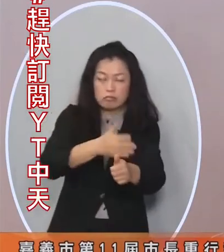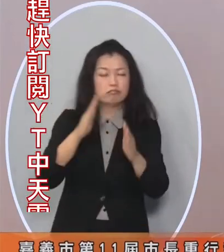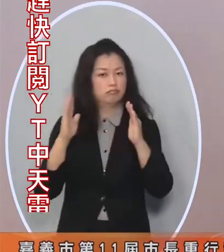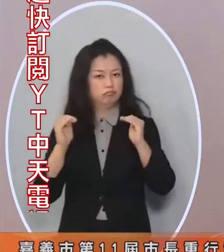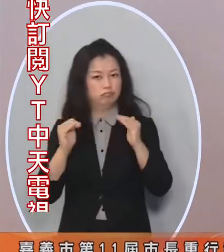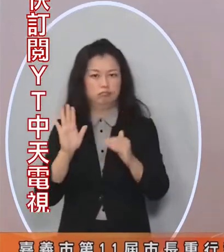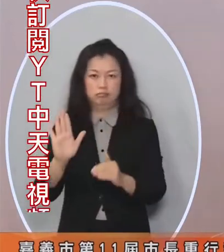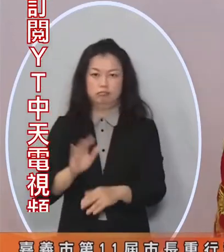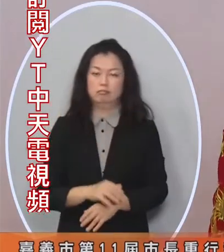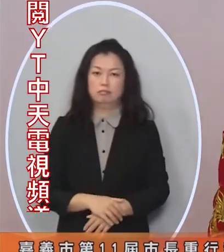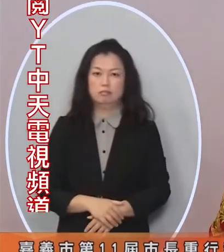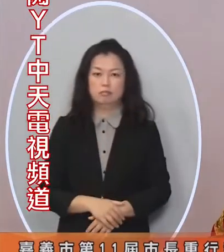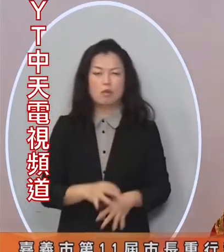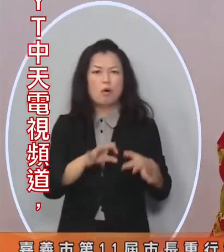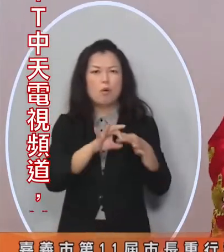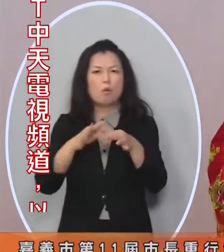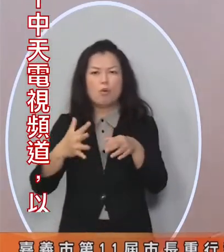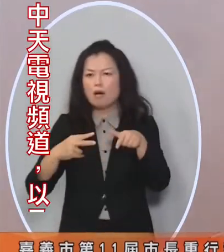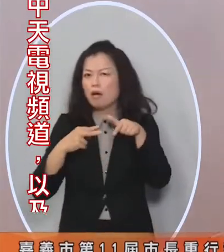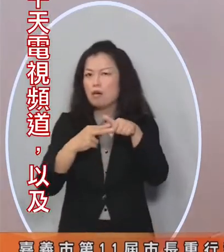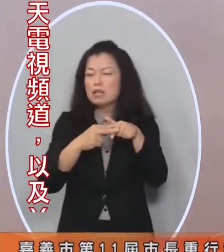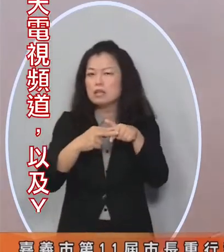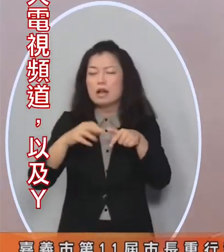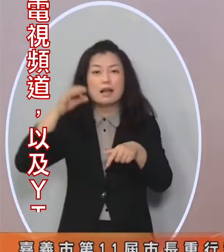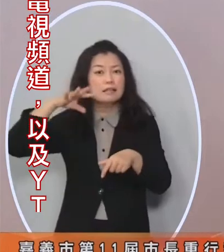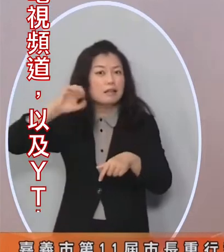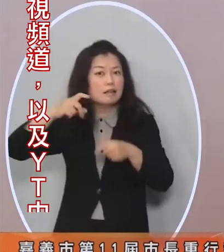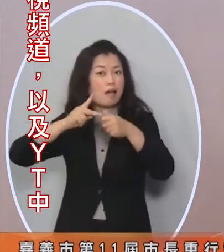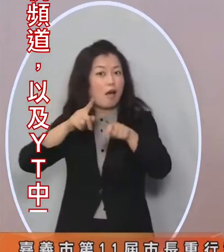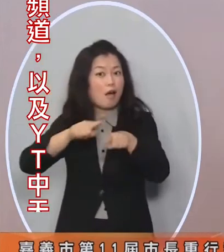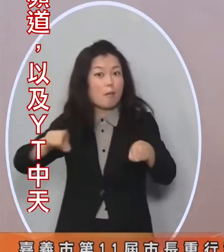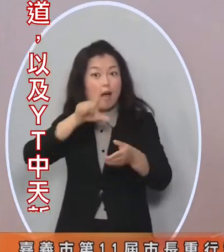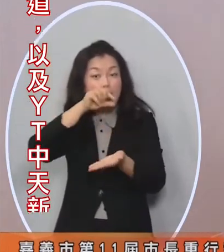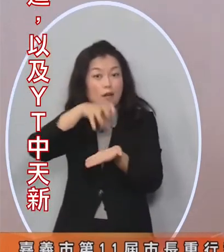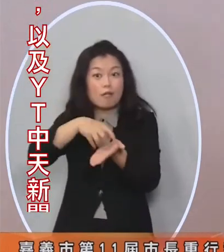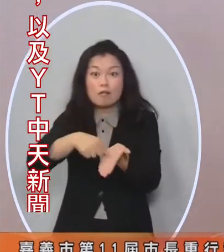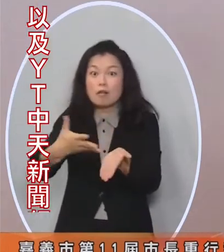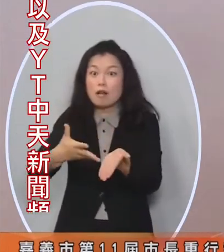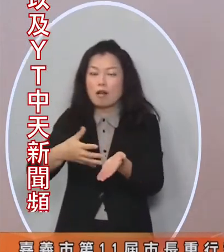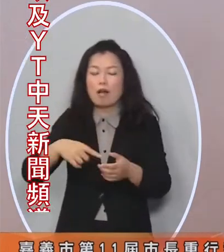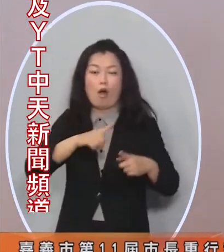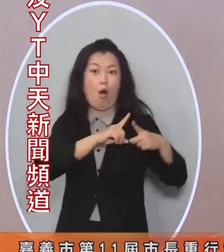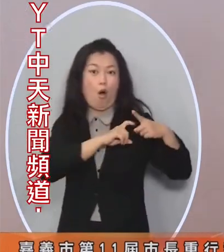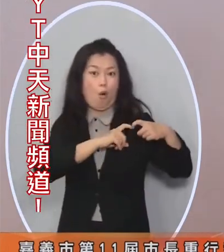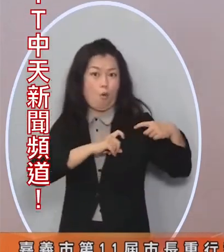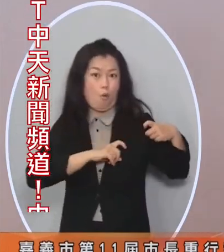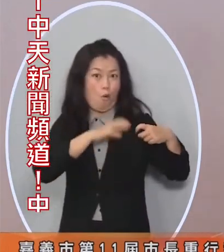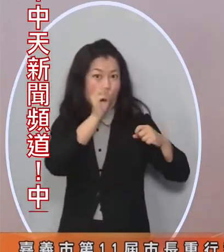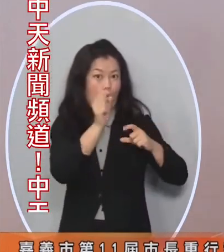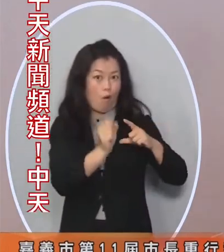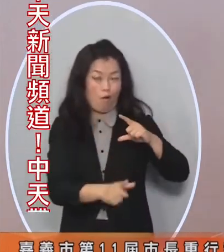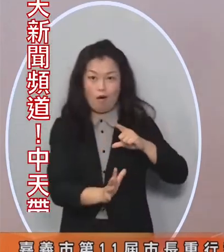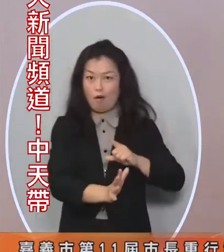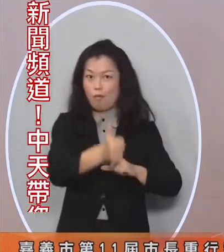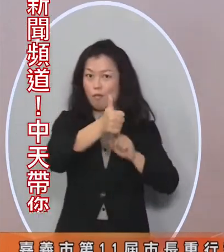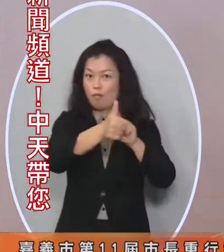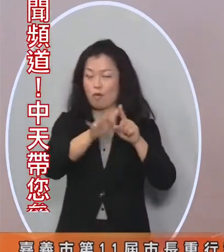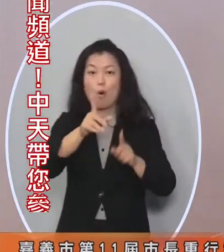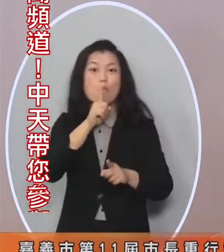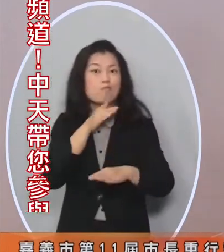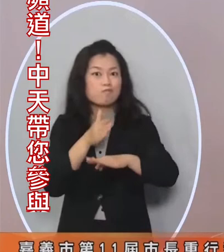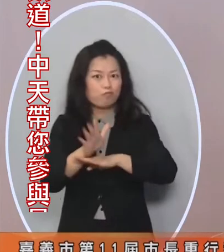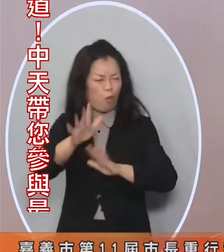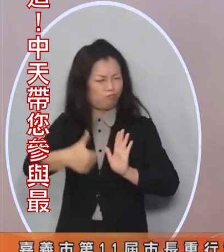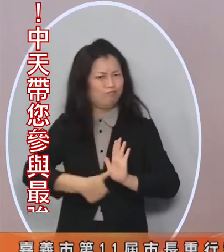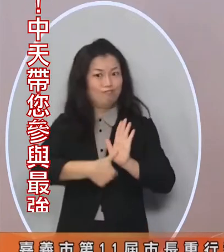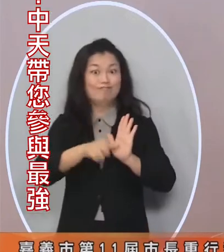哈。那这个为什么要推荐嘉义的和平鸡肉饭？各位，因为我们这个郭台铭郭董事长啊。郭董啊，讲过一句话